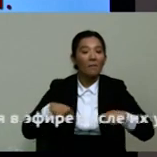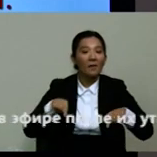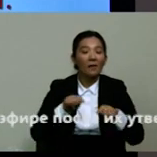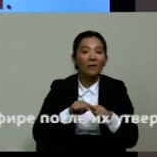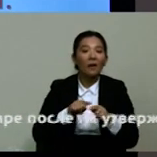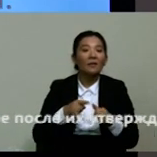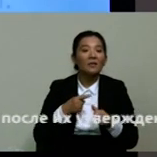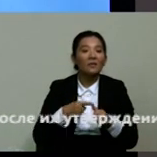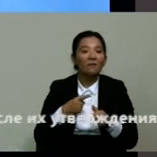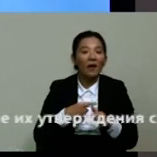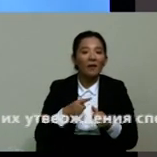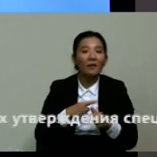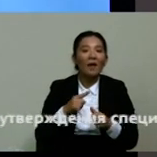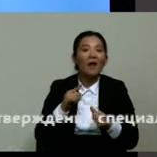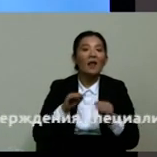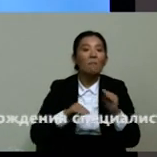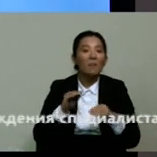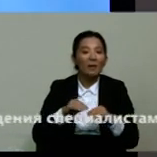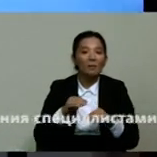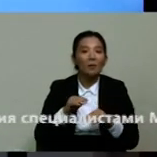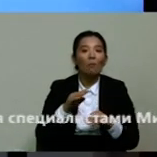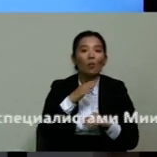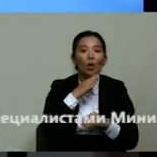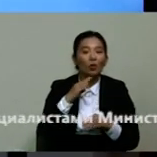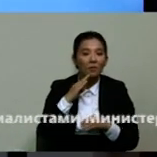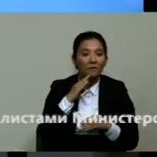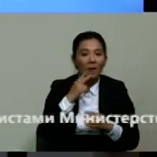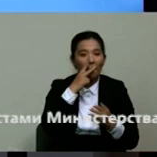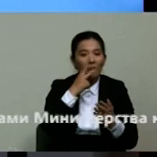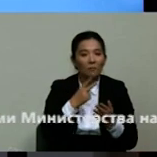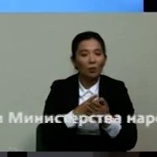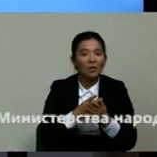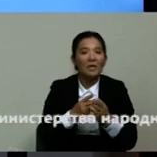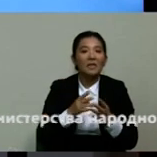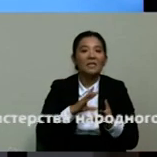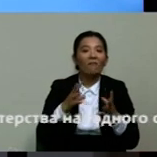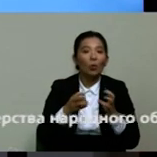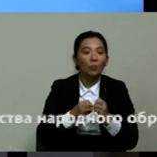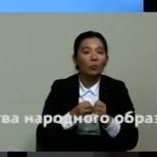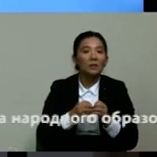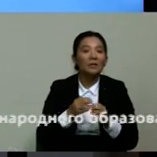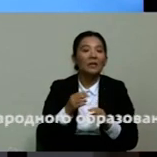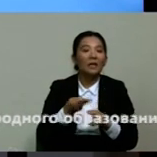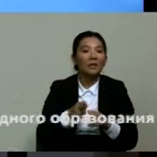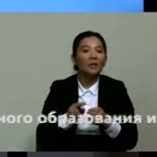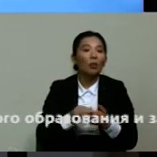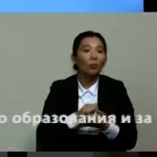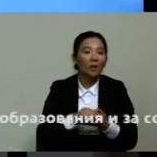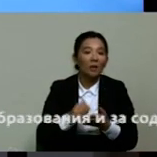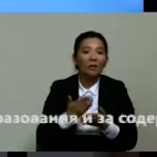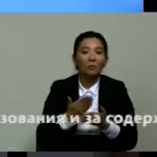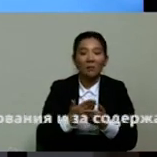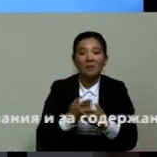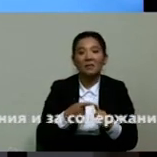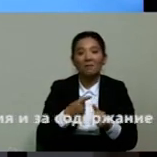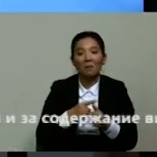называют элементами множества. Рассмотрим совокупность документов. Мы их называем